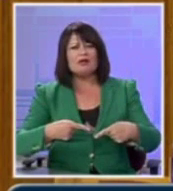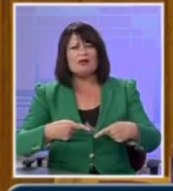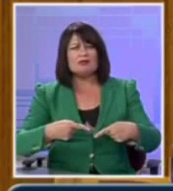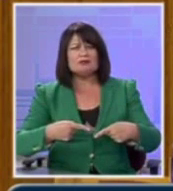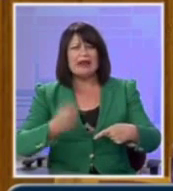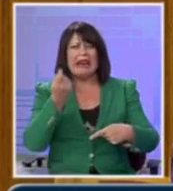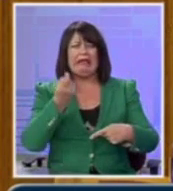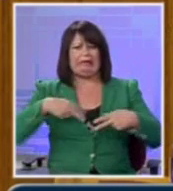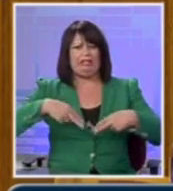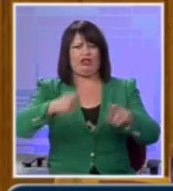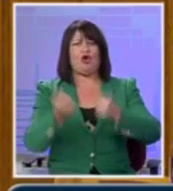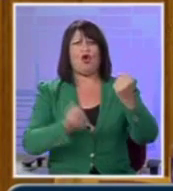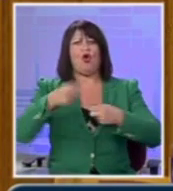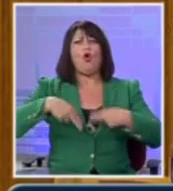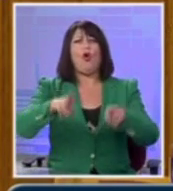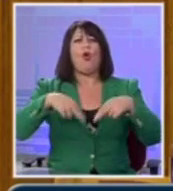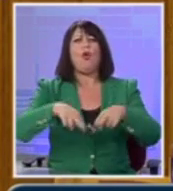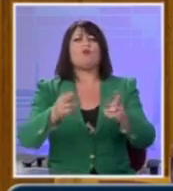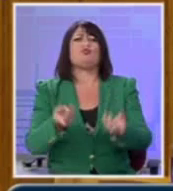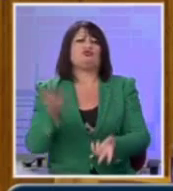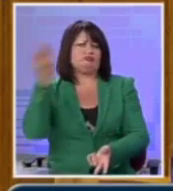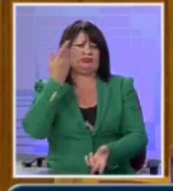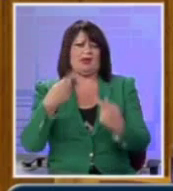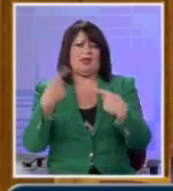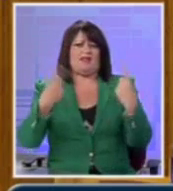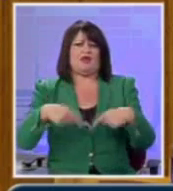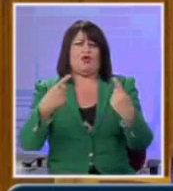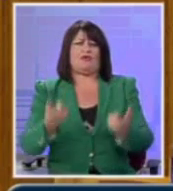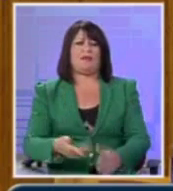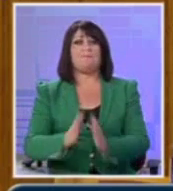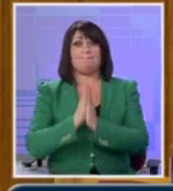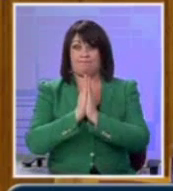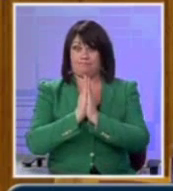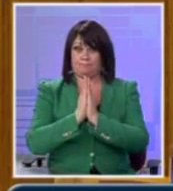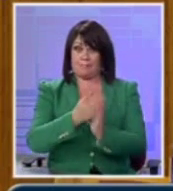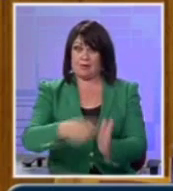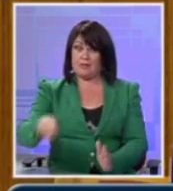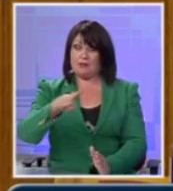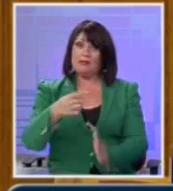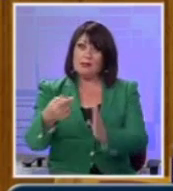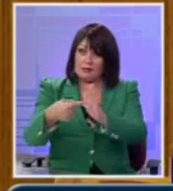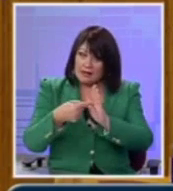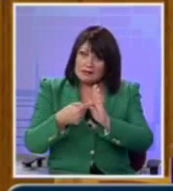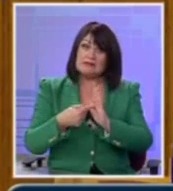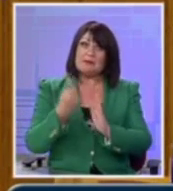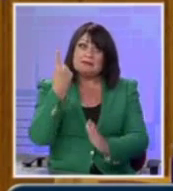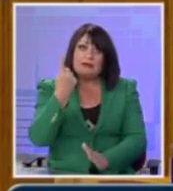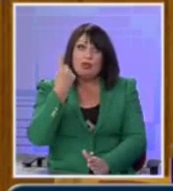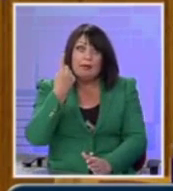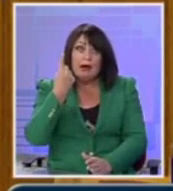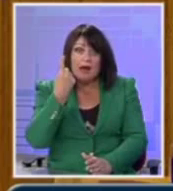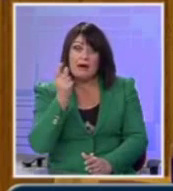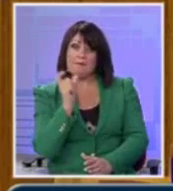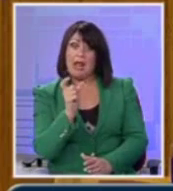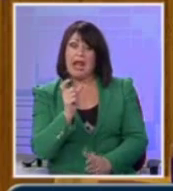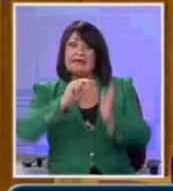και τους Έλληνες πολίτες. Σας παρακαλώ, σας παρακαλούμε όλοι, να μας υποδείξετε μία γραμμή, μία λέξη